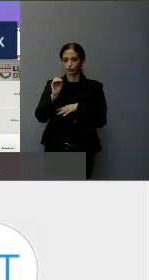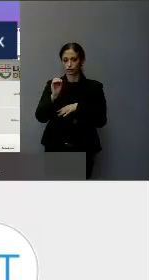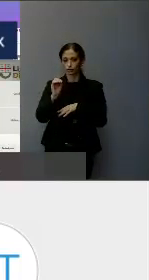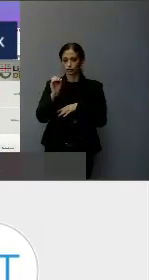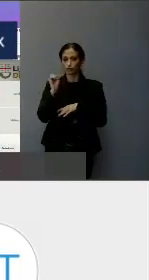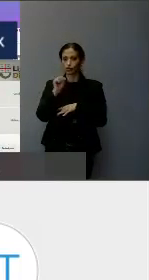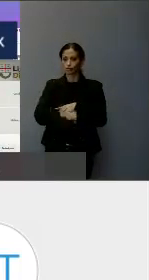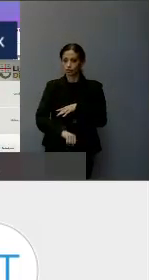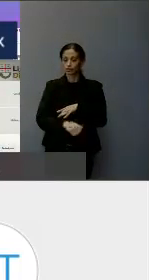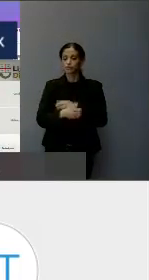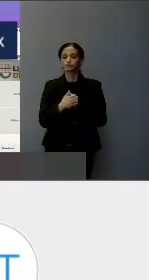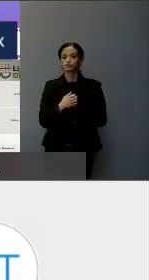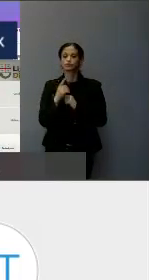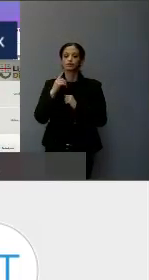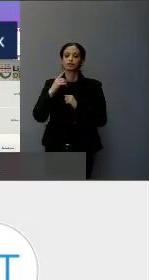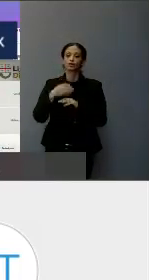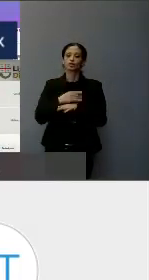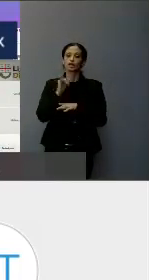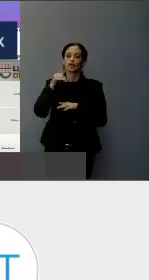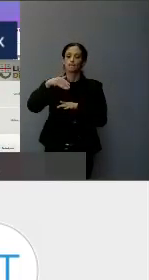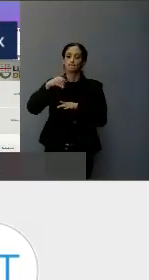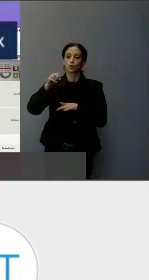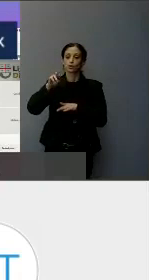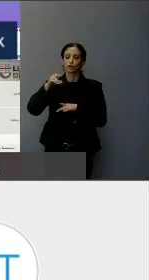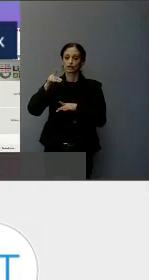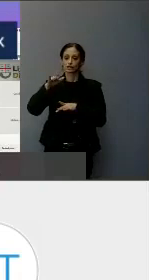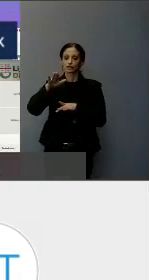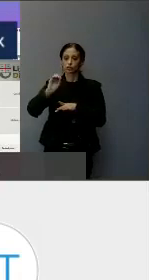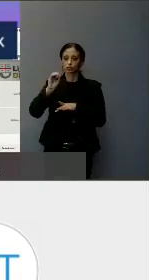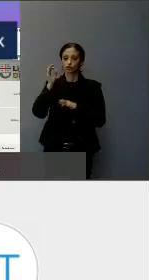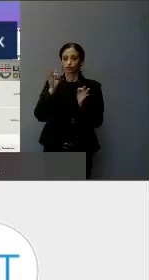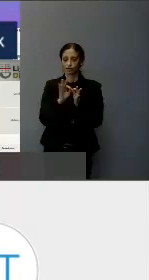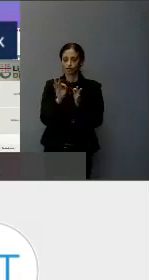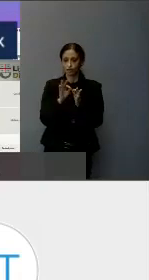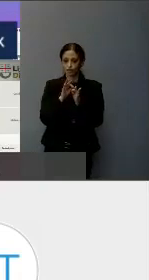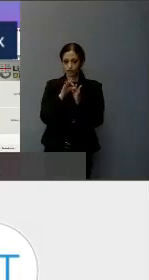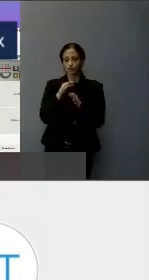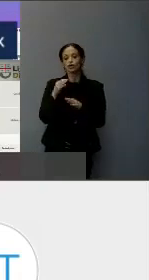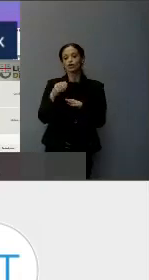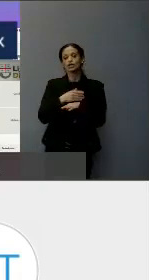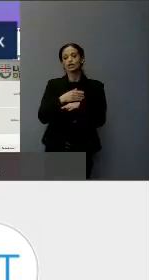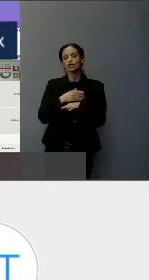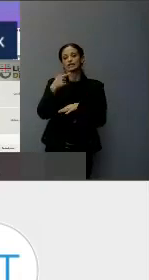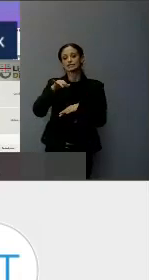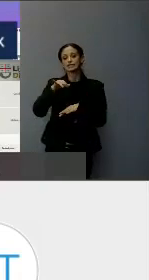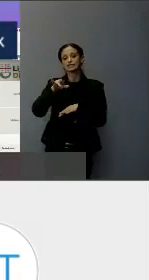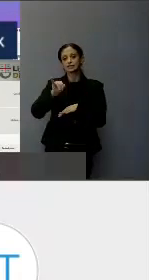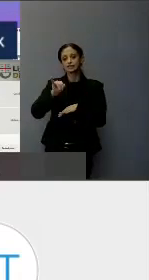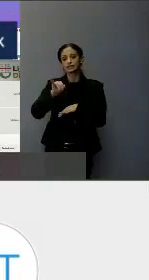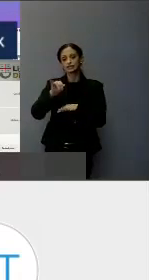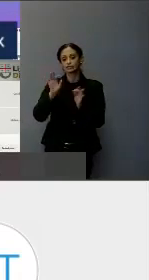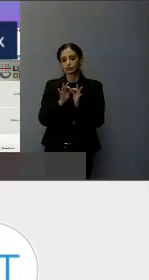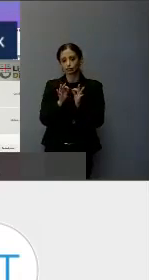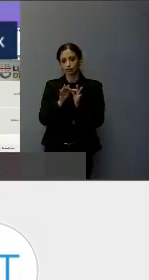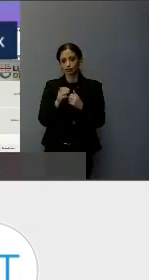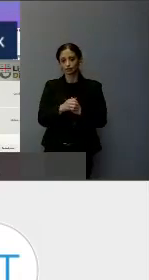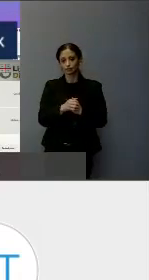lauda lario consigliere immordino onorevole consigliera tini favorevole